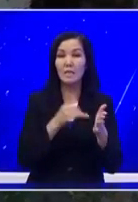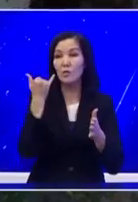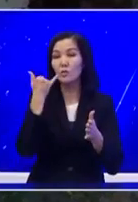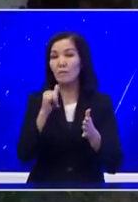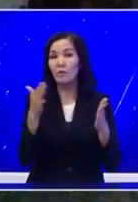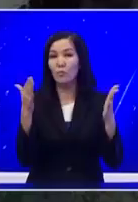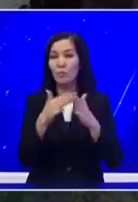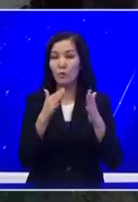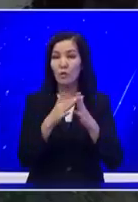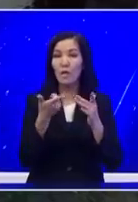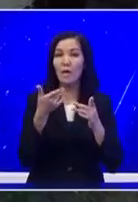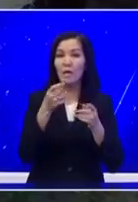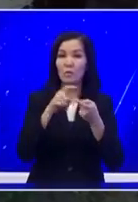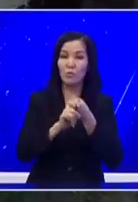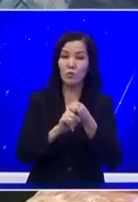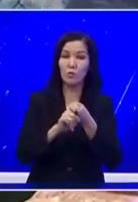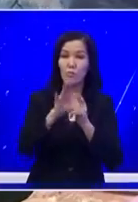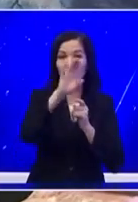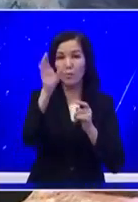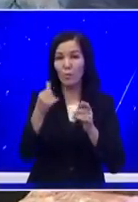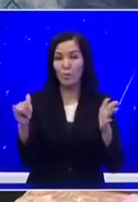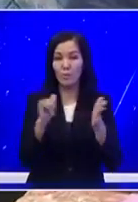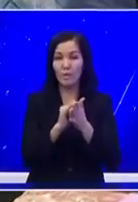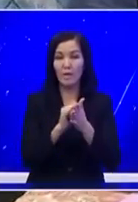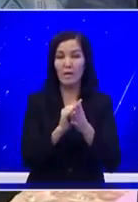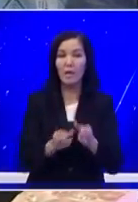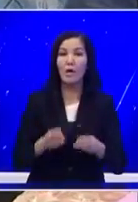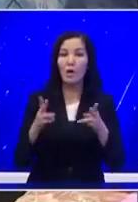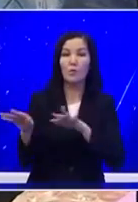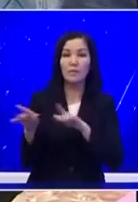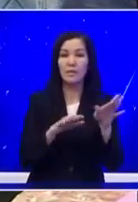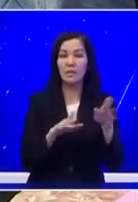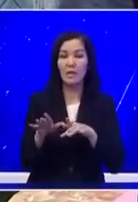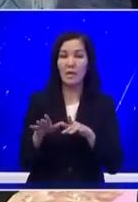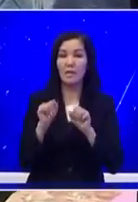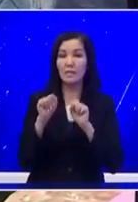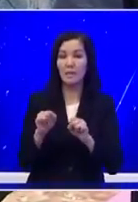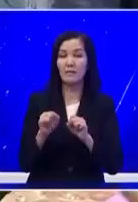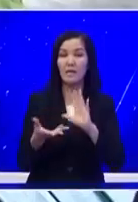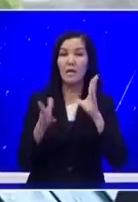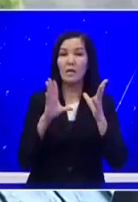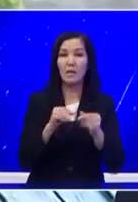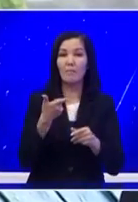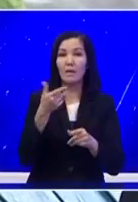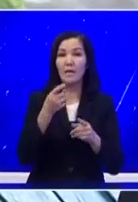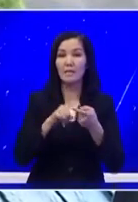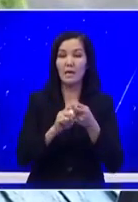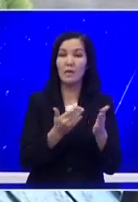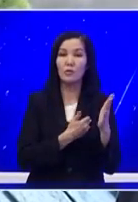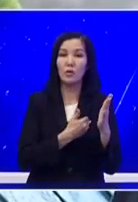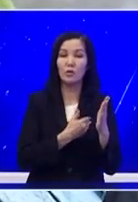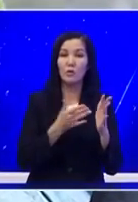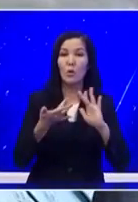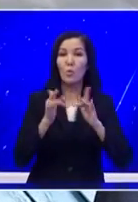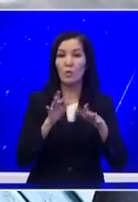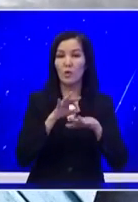үйіне көп күттірмей көгілдір отын кіргізіп беріпті. Санитарлық қауіпсіздік шараларын сақтады дейді. Жалпы қазір газға сұраныс беру онлайн